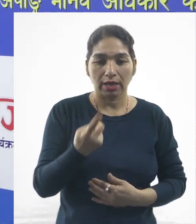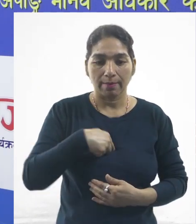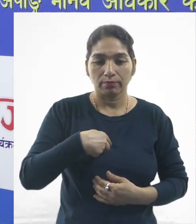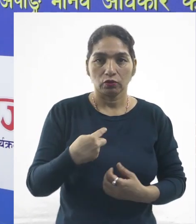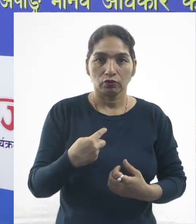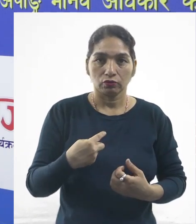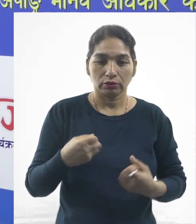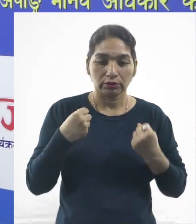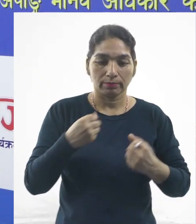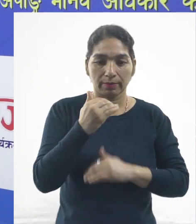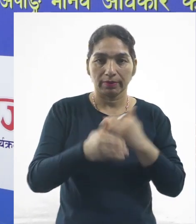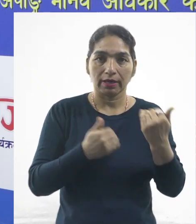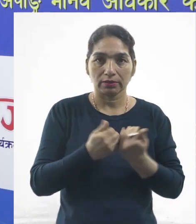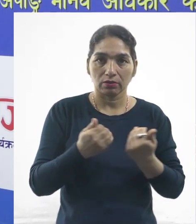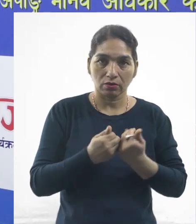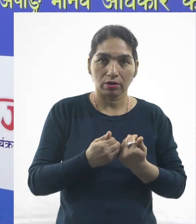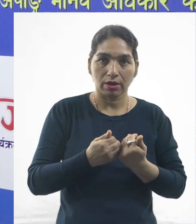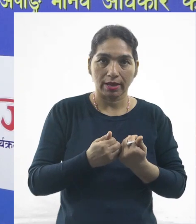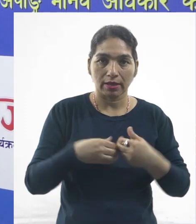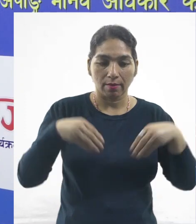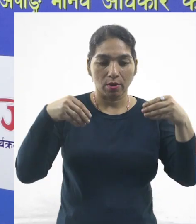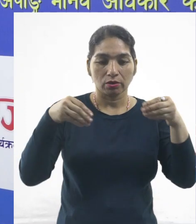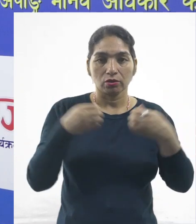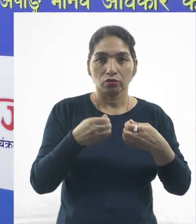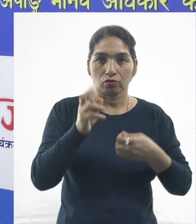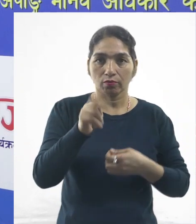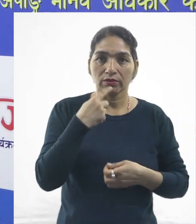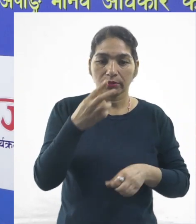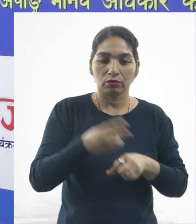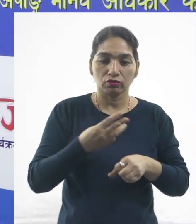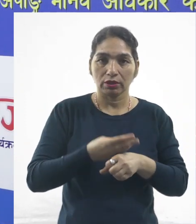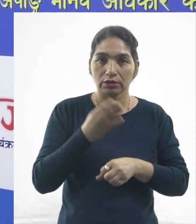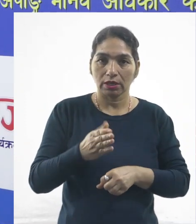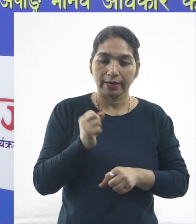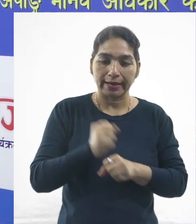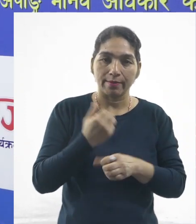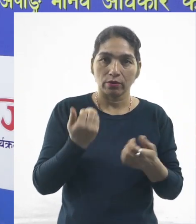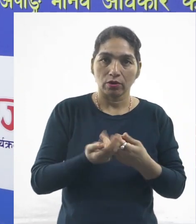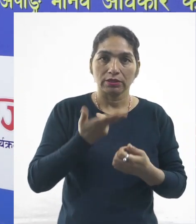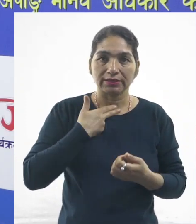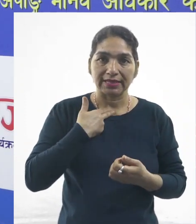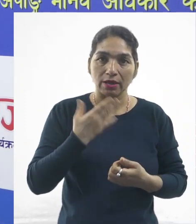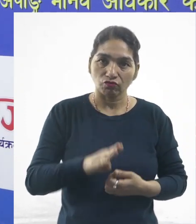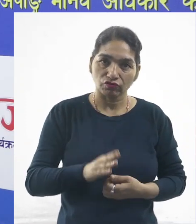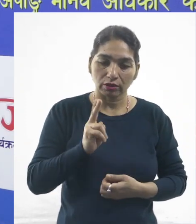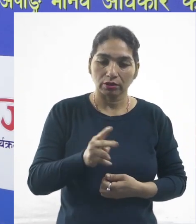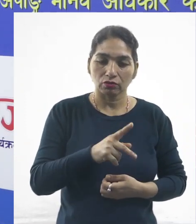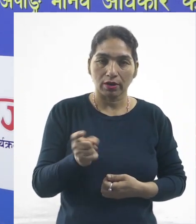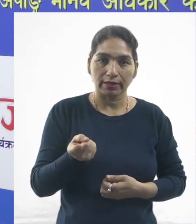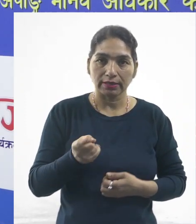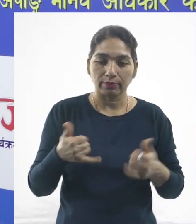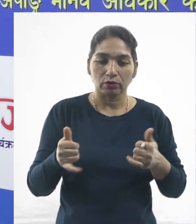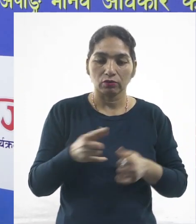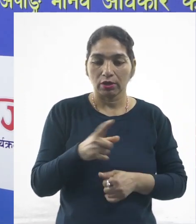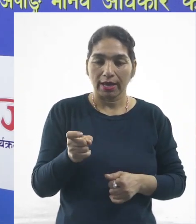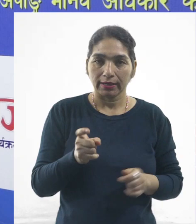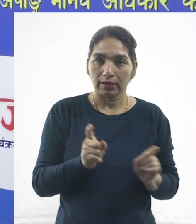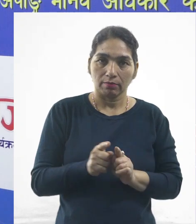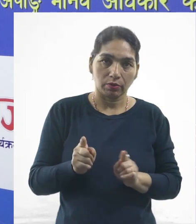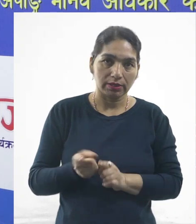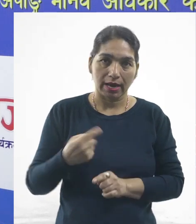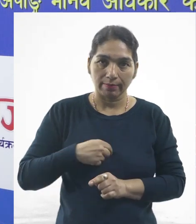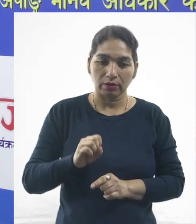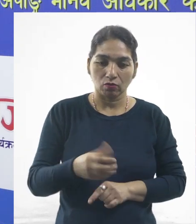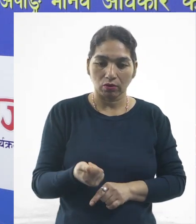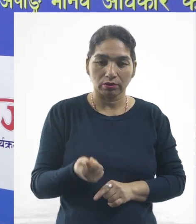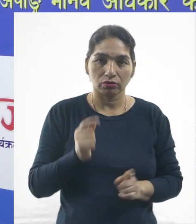चाहिँ अभिवृद्धि गरेर हाम्रो क्षमतालाई प्रदर्शन गर्नुपर्छ भन्ने उद्देश्यले उहाँहरूले काम गर्न चाहनुहुन्छ हामीले त्यसको लागि चाहिँ खेलकुदको लागि नै हामीले चाहिँ